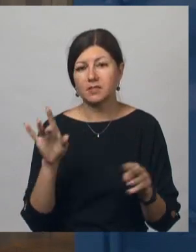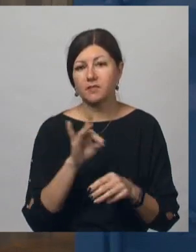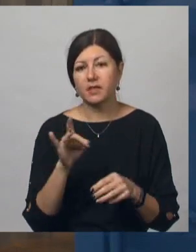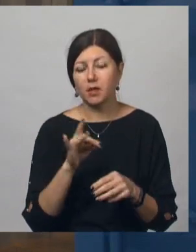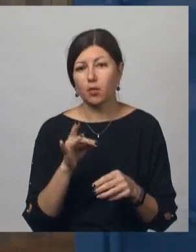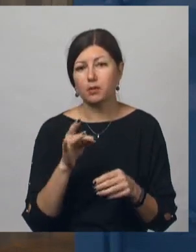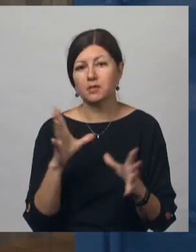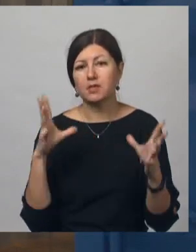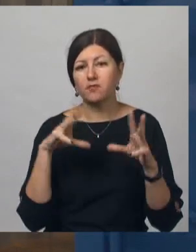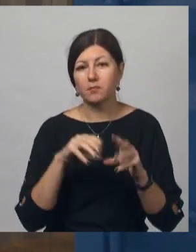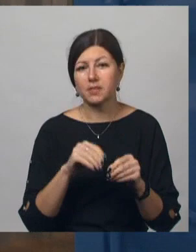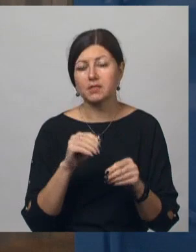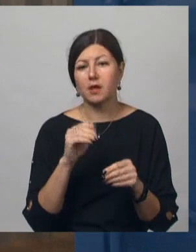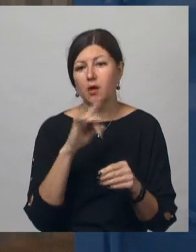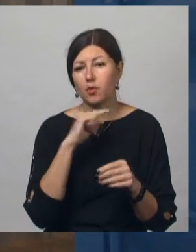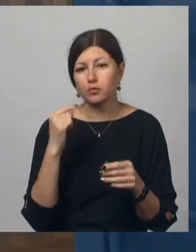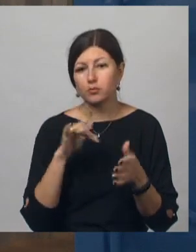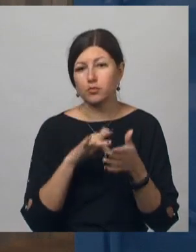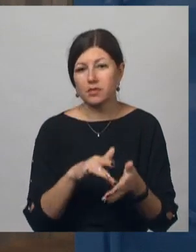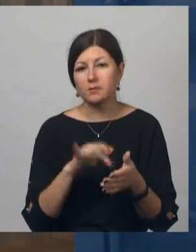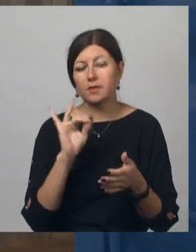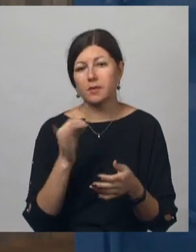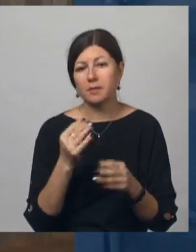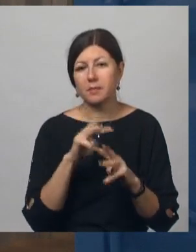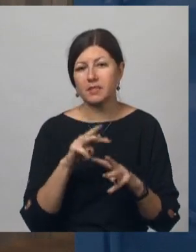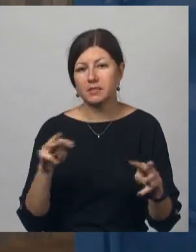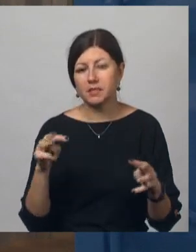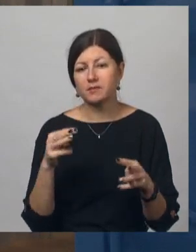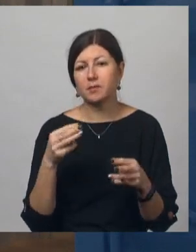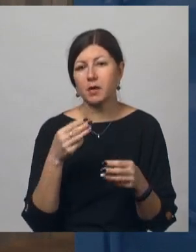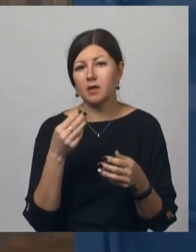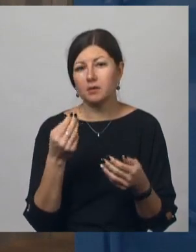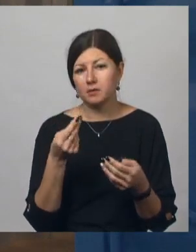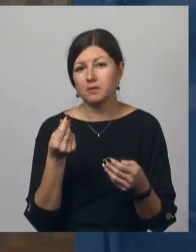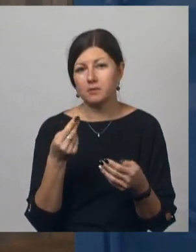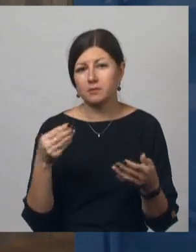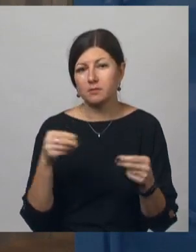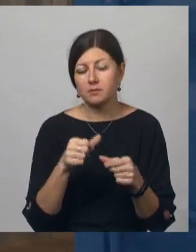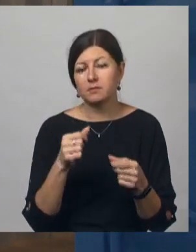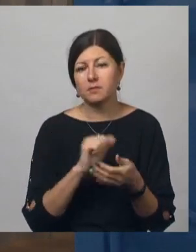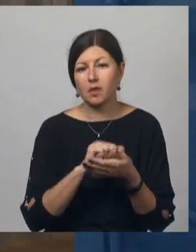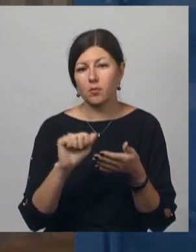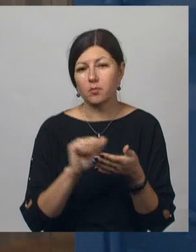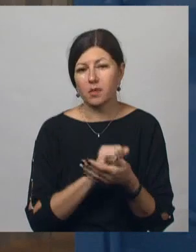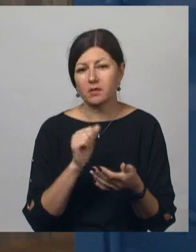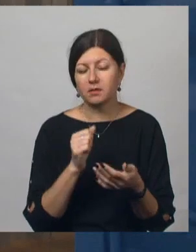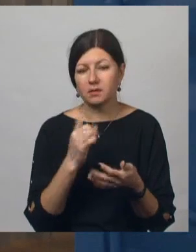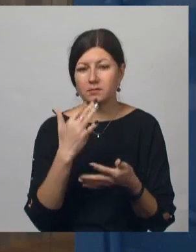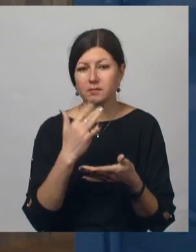региона совместно с Ростуризмом и Министерством финансов Российской Федерации разрабатывает нормативно-правовую документацию